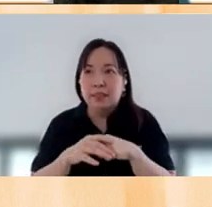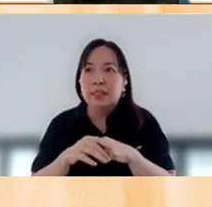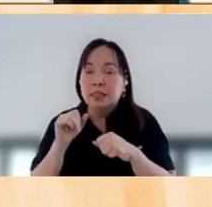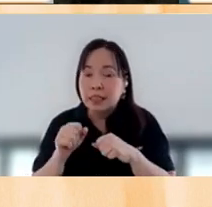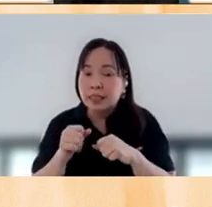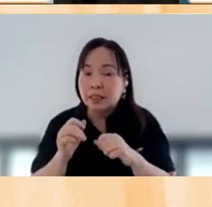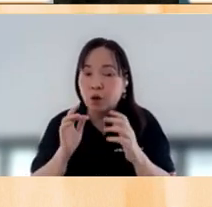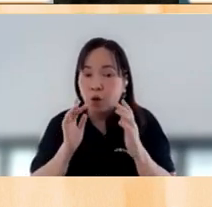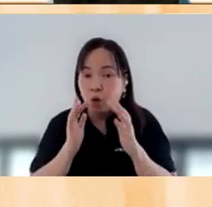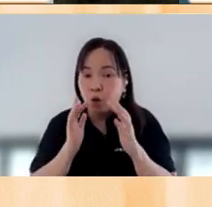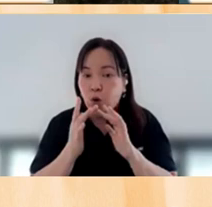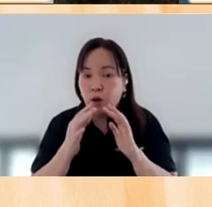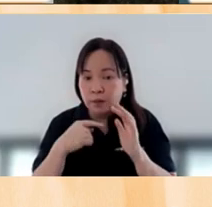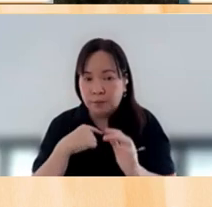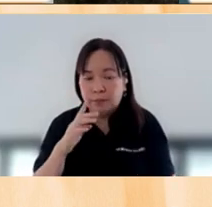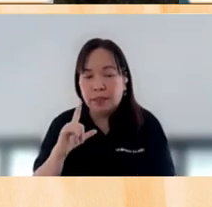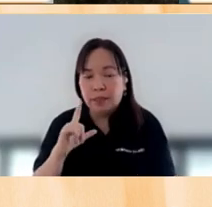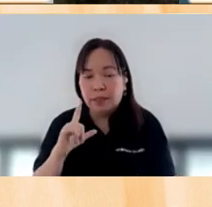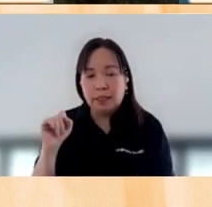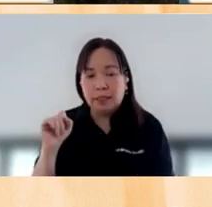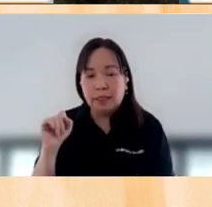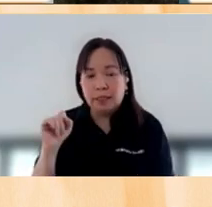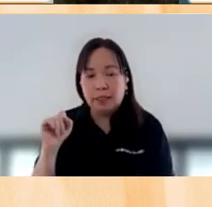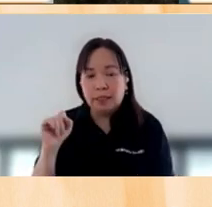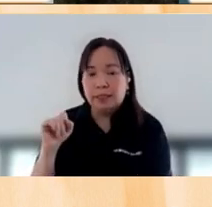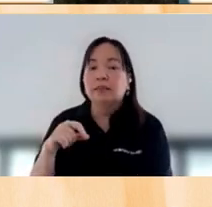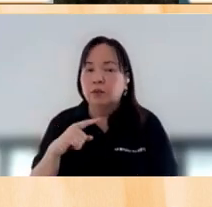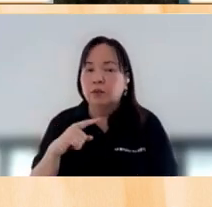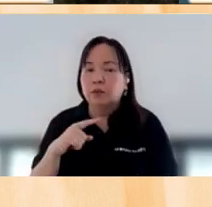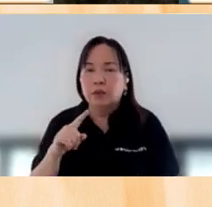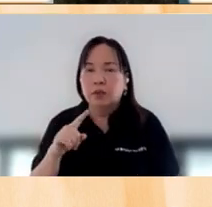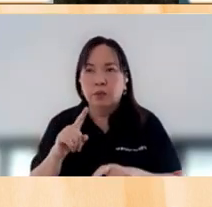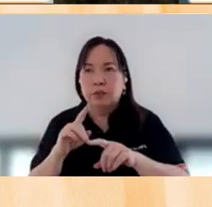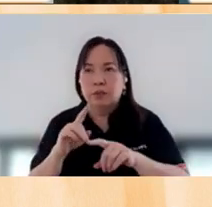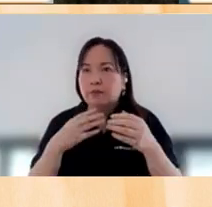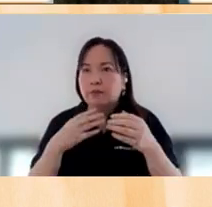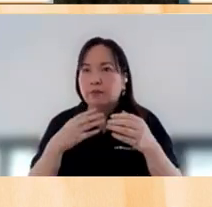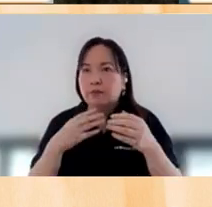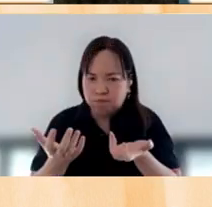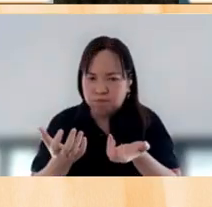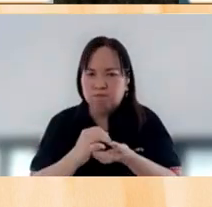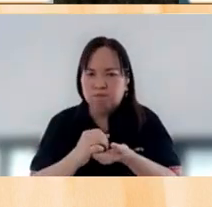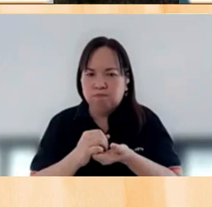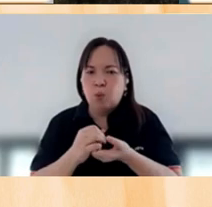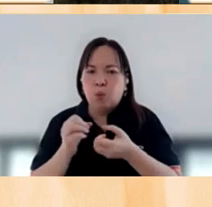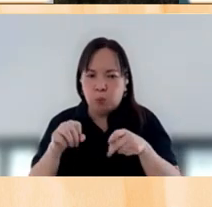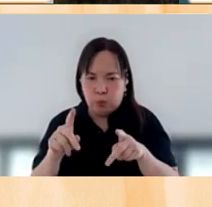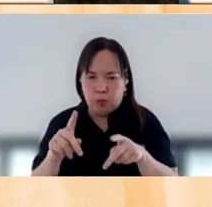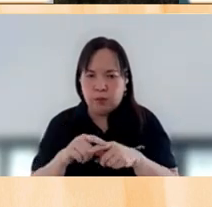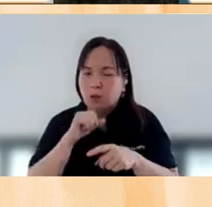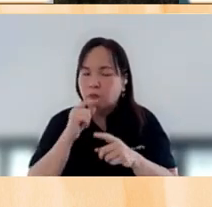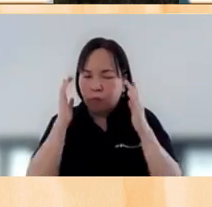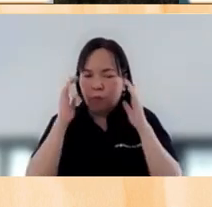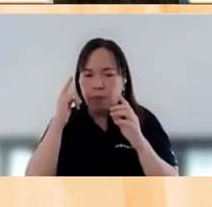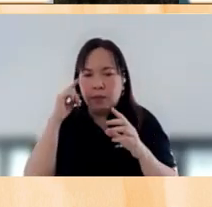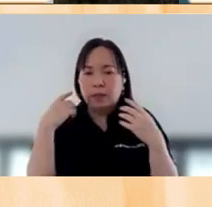Health Division, para sa anumang partnership opportunity, hindi lang sa mental health, kundi sa anumang aspeto ng pagtiyak sa